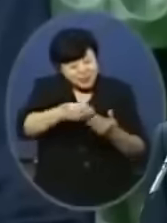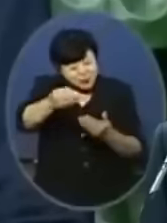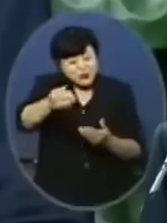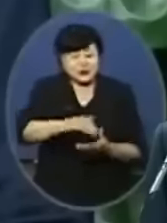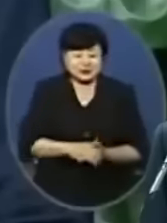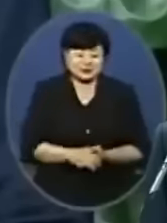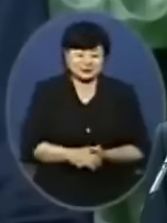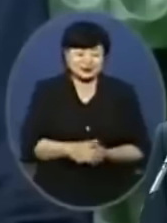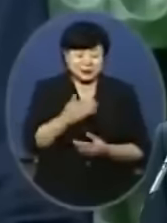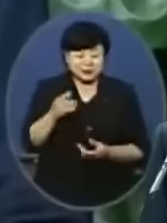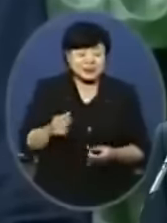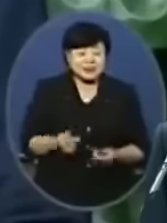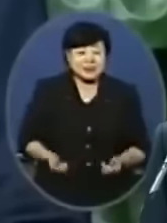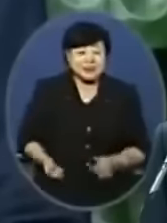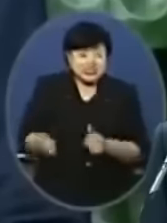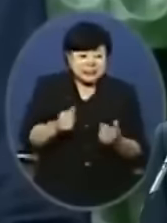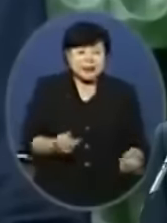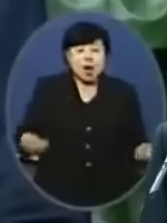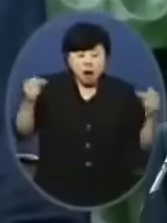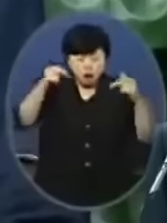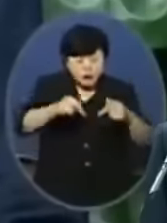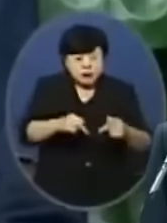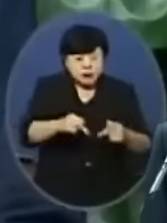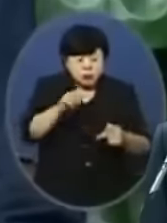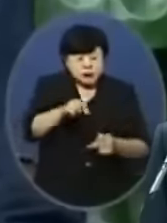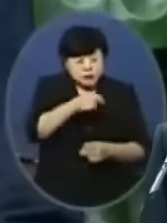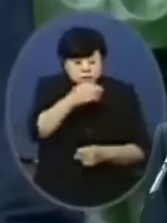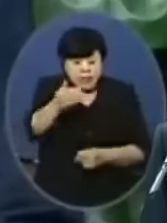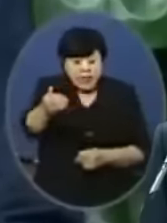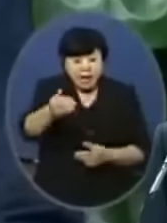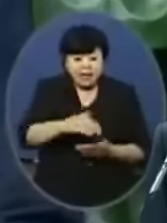안위하신다는데 여러분 사망의 음침한 골짜기가 어디에 있습니까?